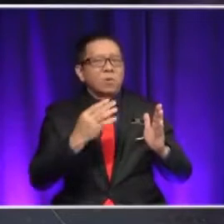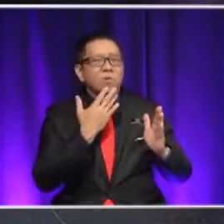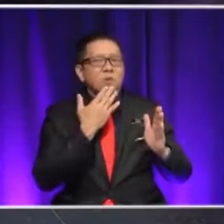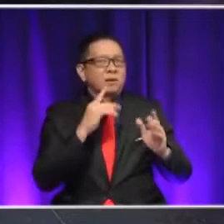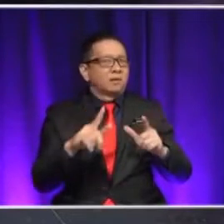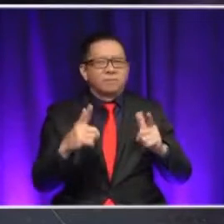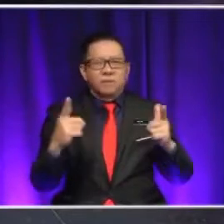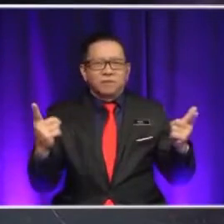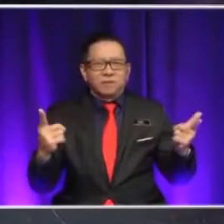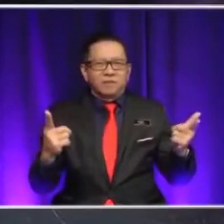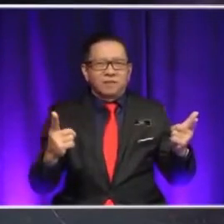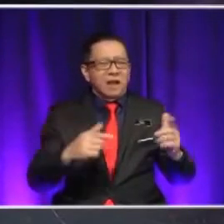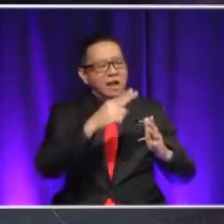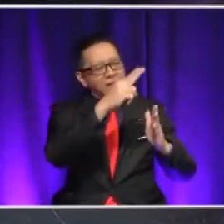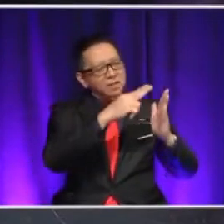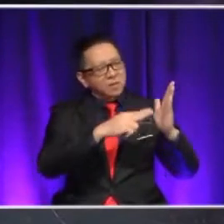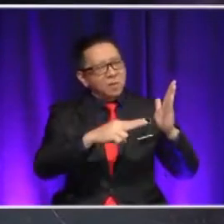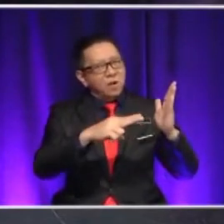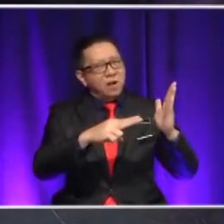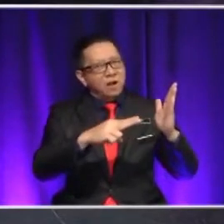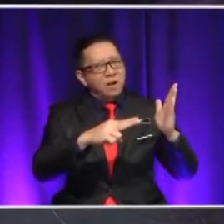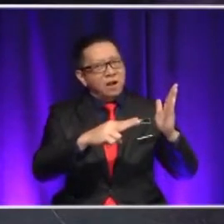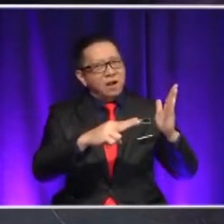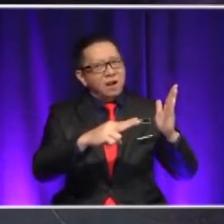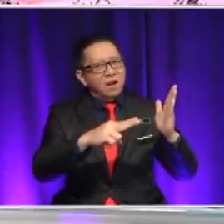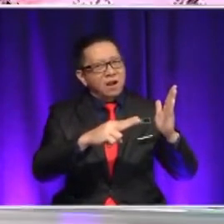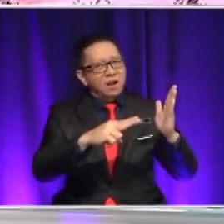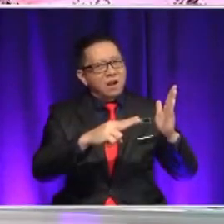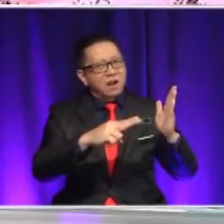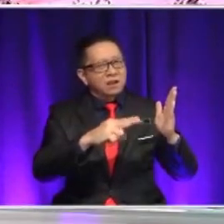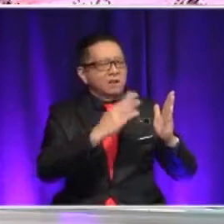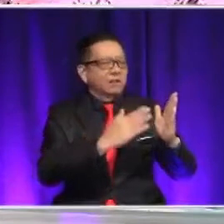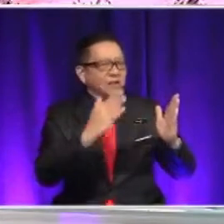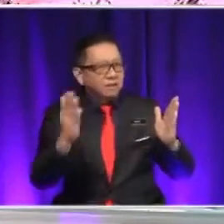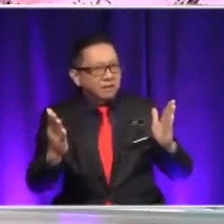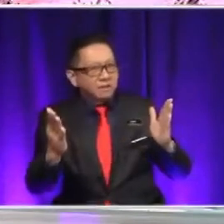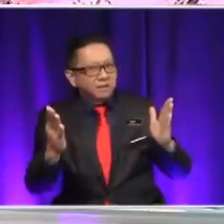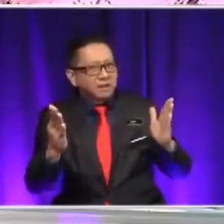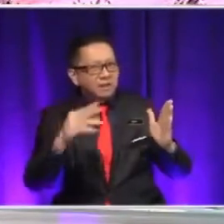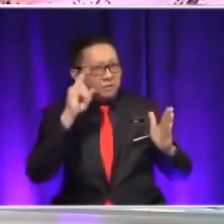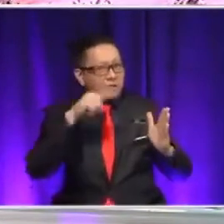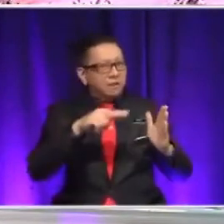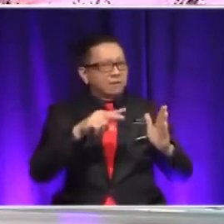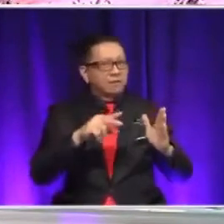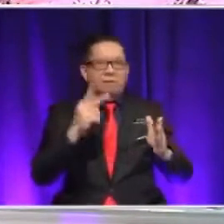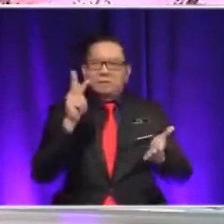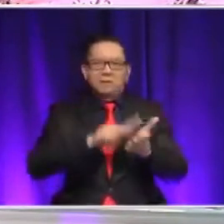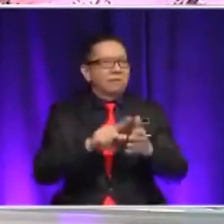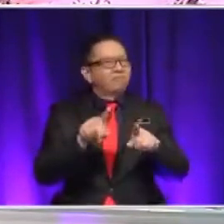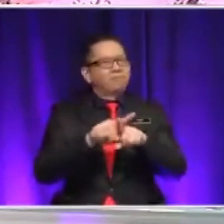bebezee masih ke atas nih rapper atas ke bawah mungkin kalau kesini kiri-ke-kanan kenapa tak kesah di sangat